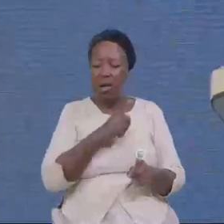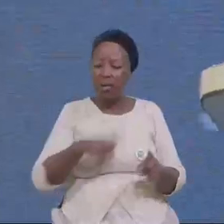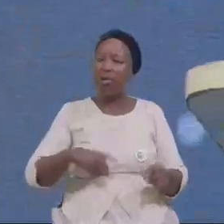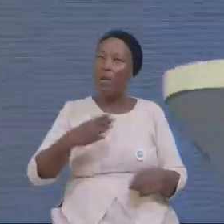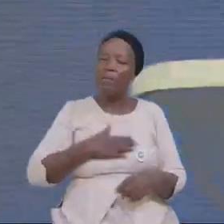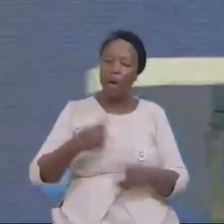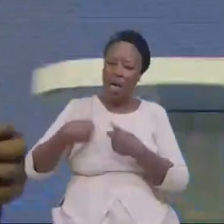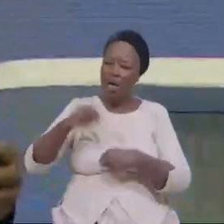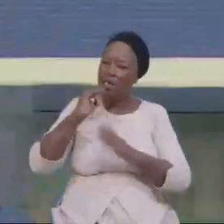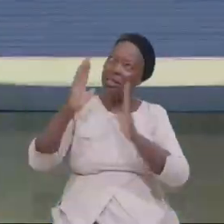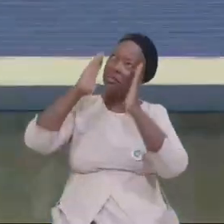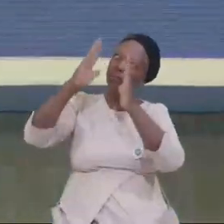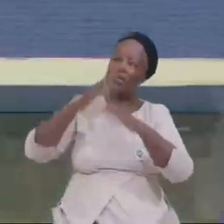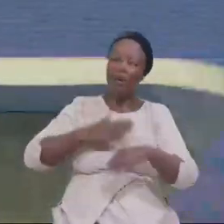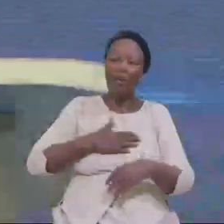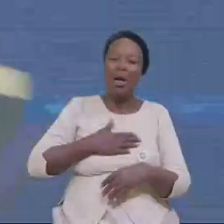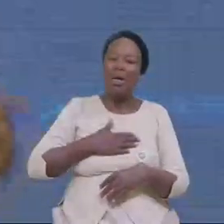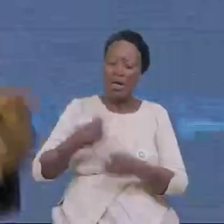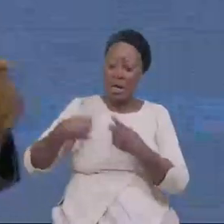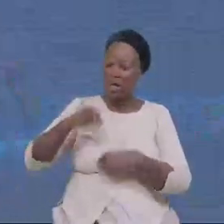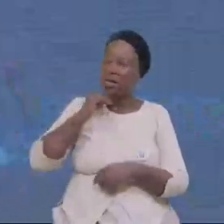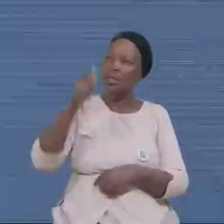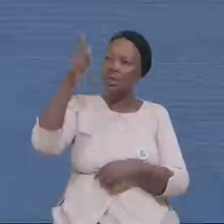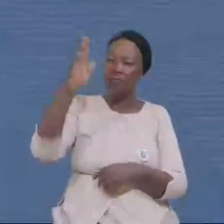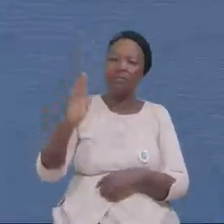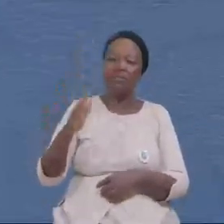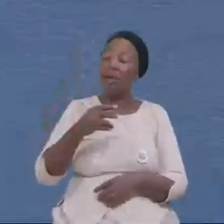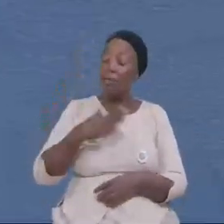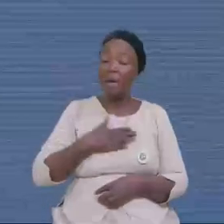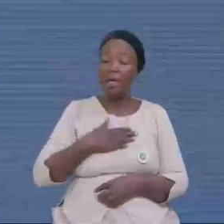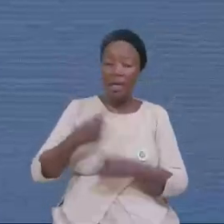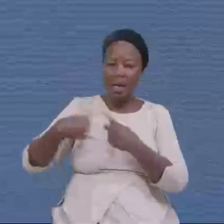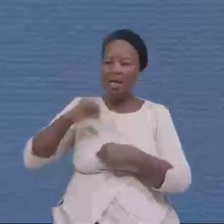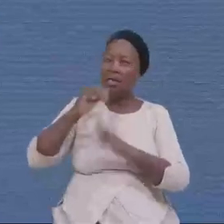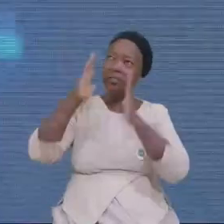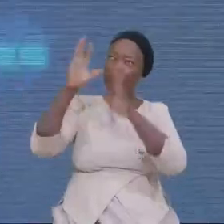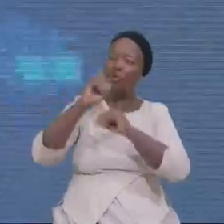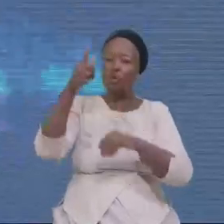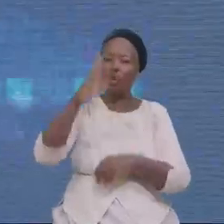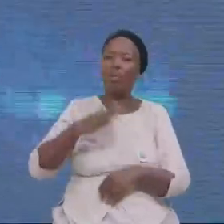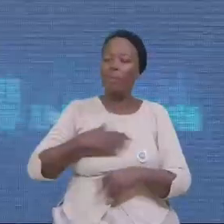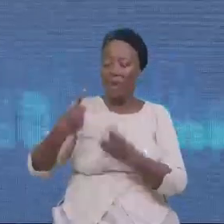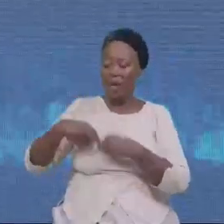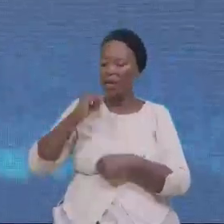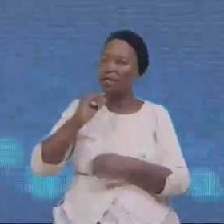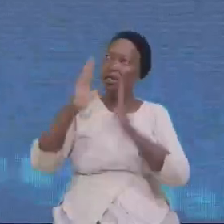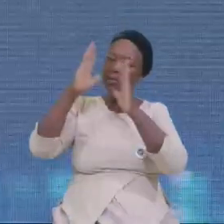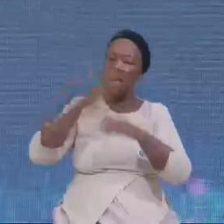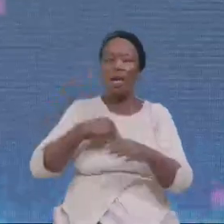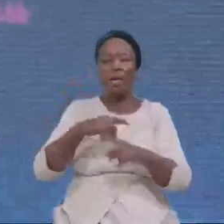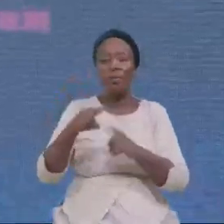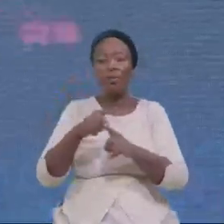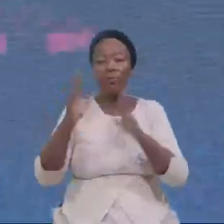affermi au Dieu. Mon cœur est affermi. Et si ton cœur est fixé comme ça, sur Christ le